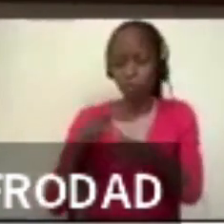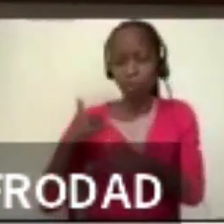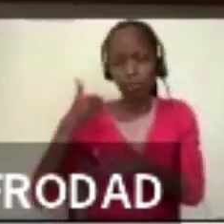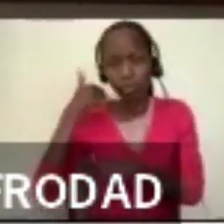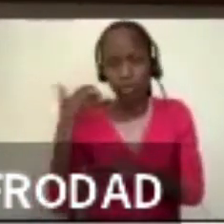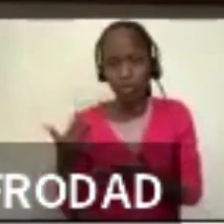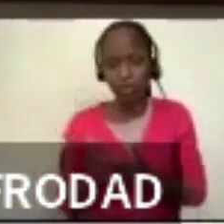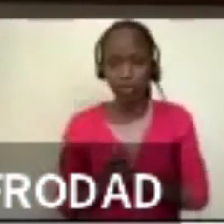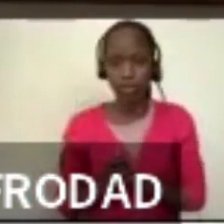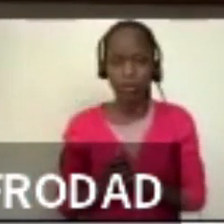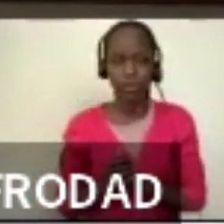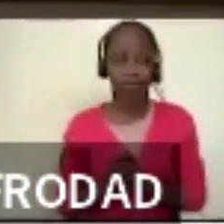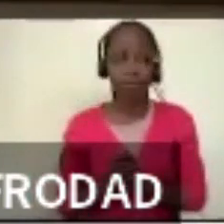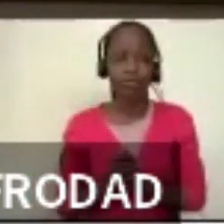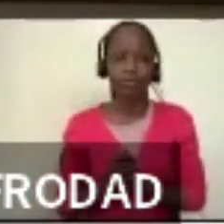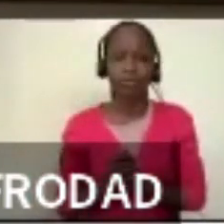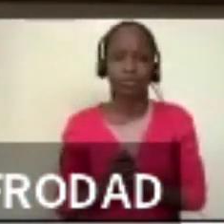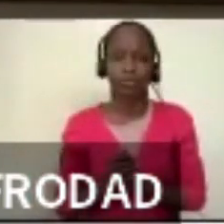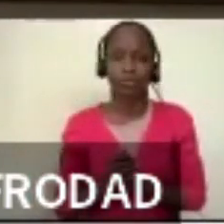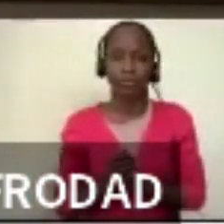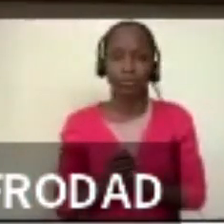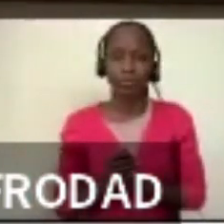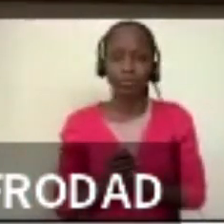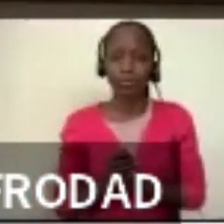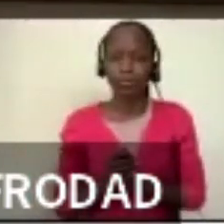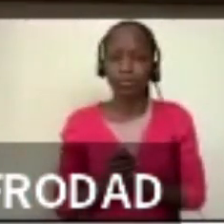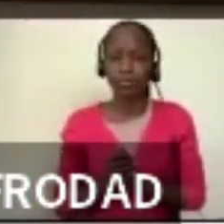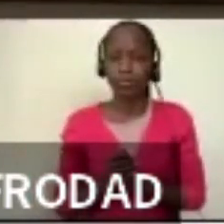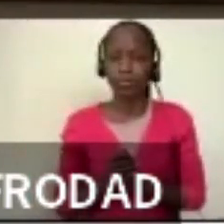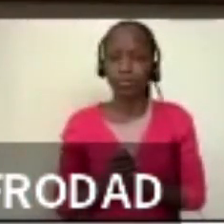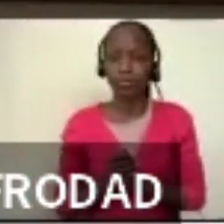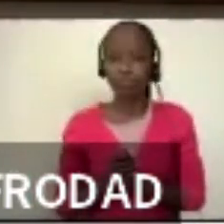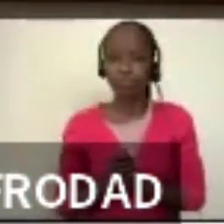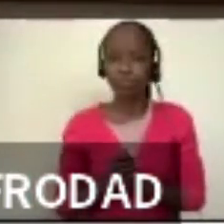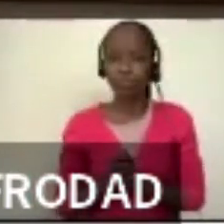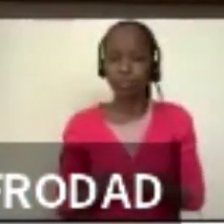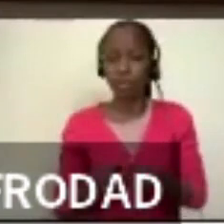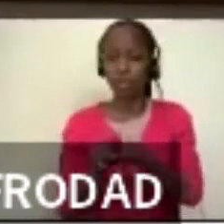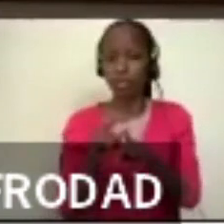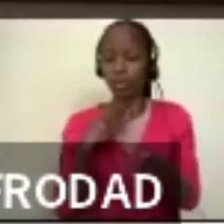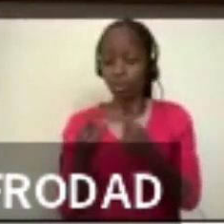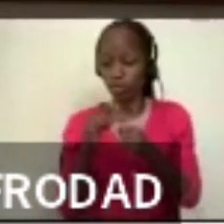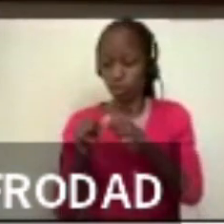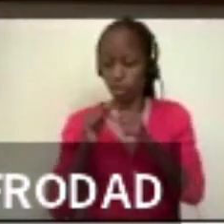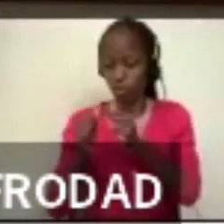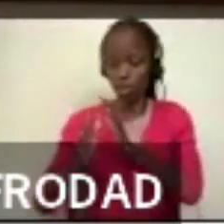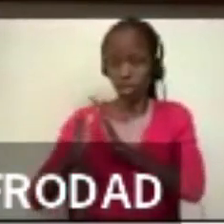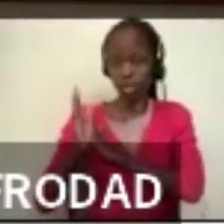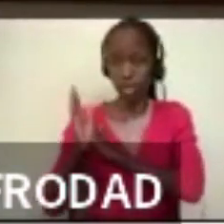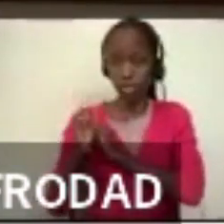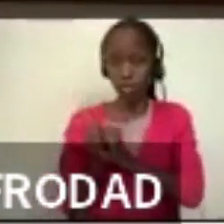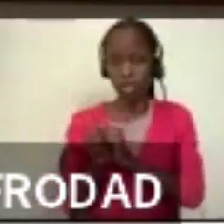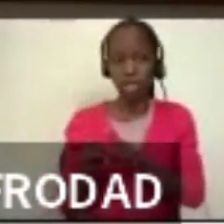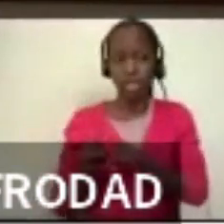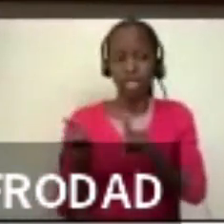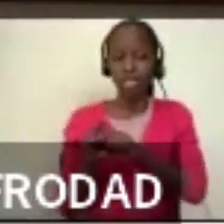Donc, au-delà de cela, ça m'amène à la sécurité du journaliste. Et bien sûr, aux risques que j'ai déjà précités.